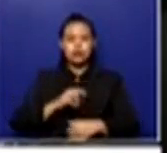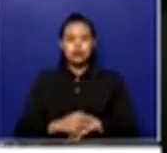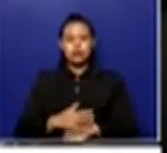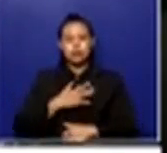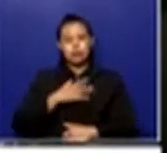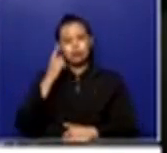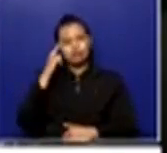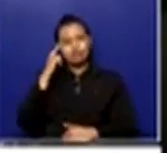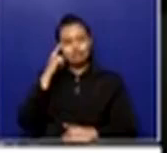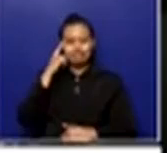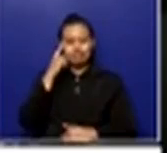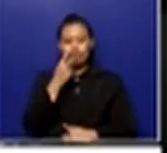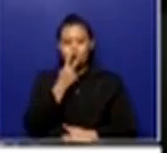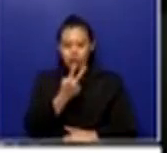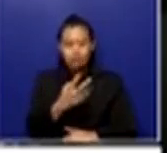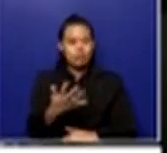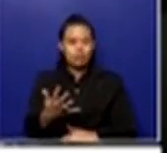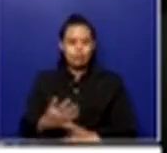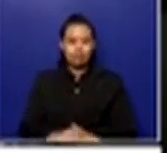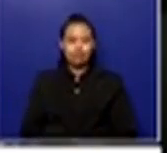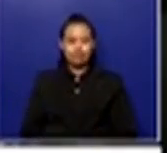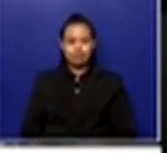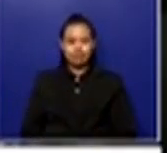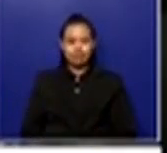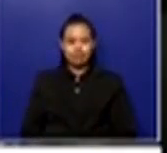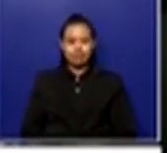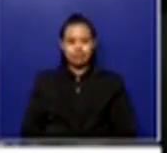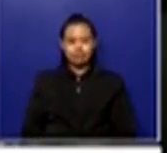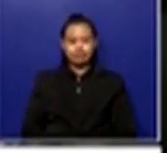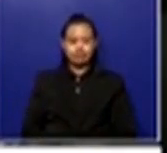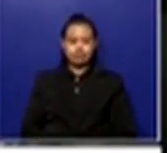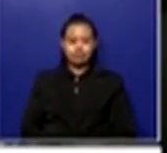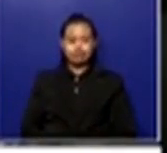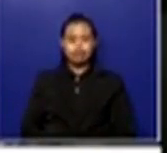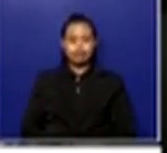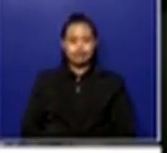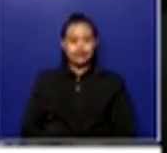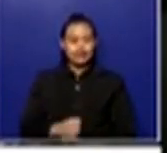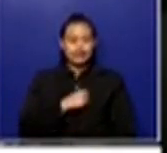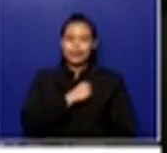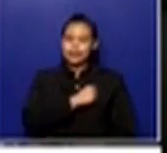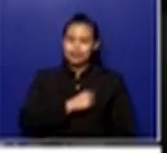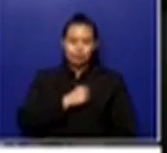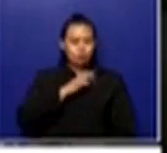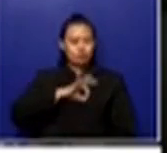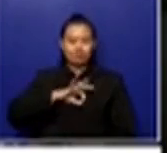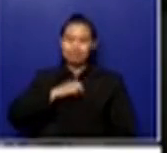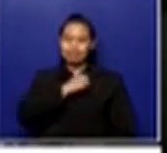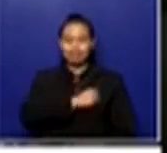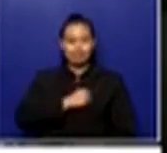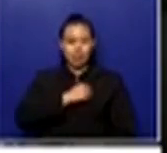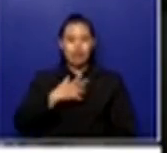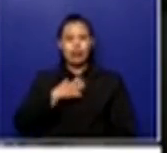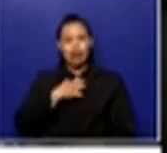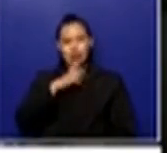นที่ทางสถานีได้ทำอันนี้เป็นสิ่งที่ถือว่าเสียใจอย่างมากนะครับก็เป็นอันว่า